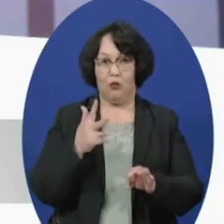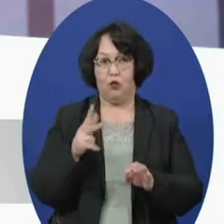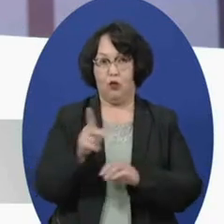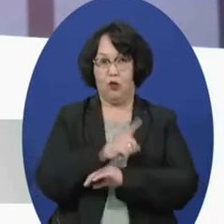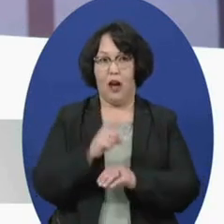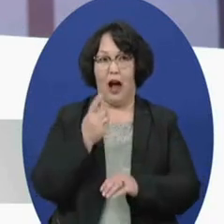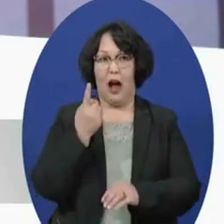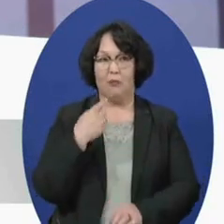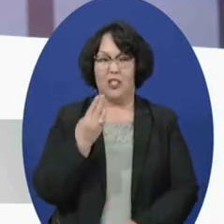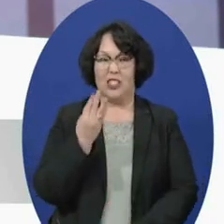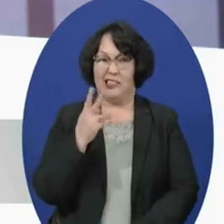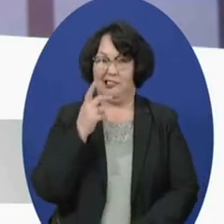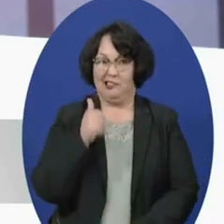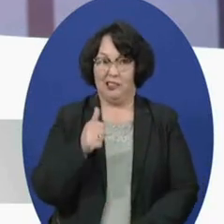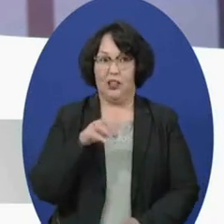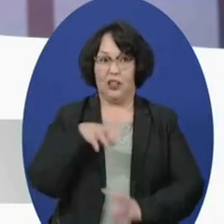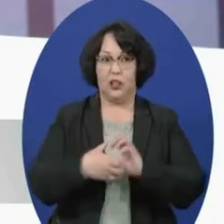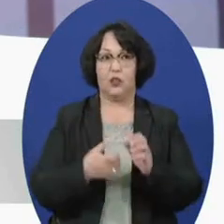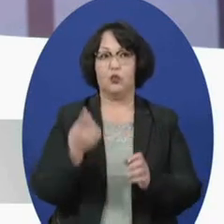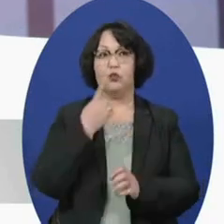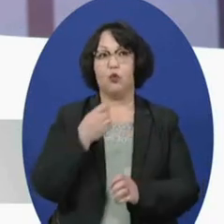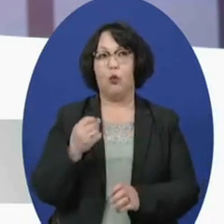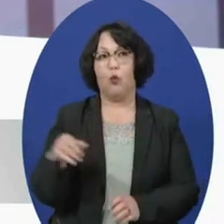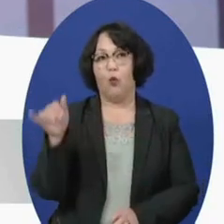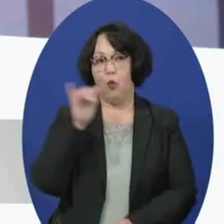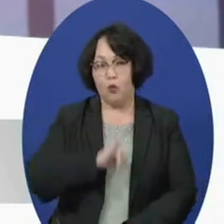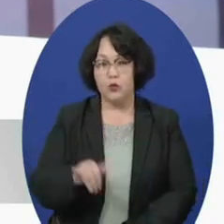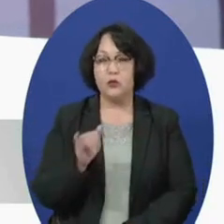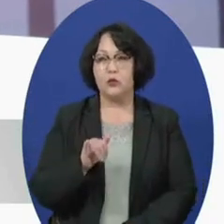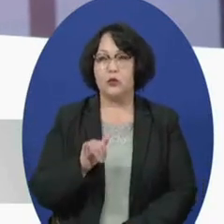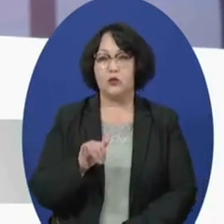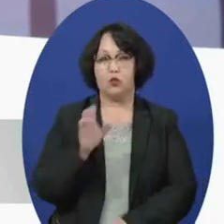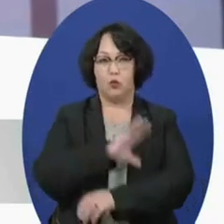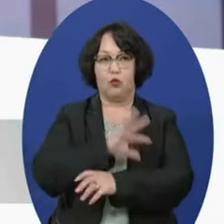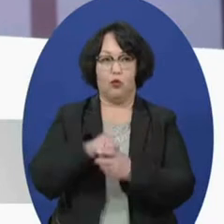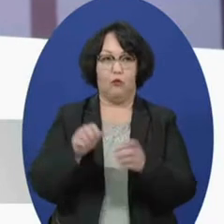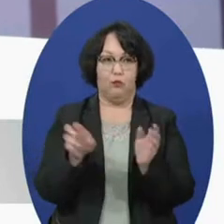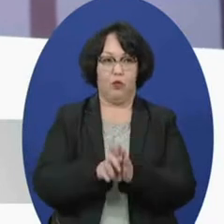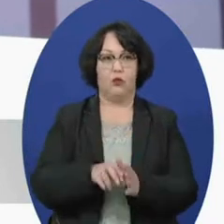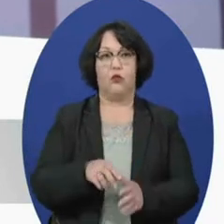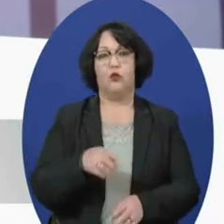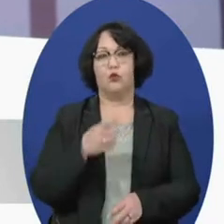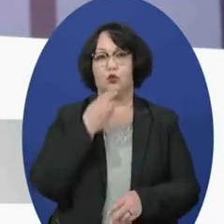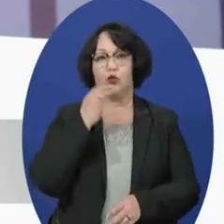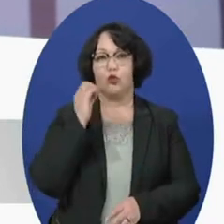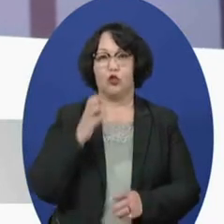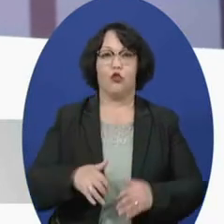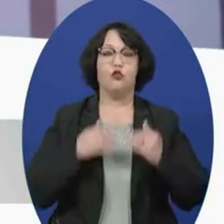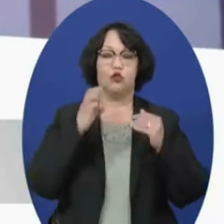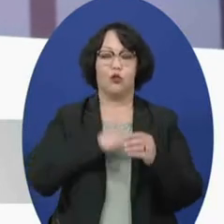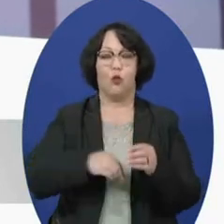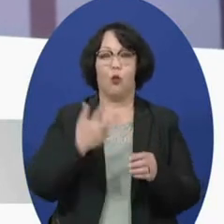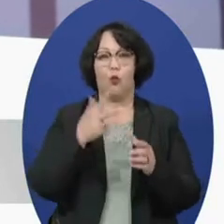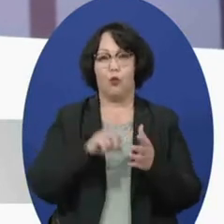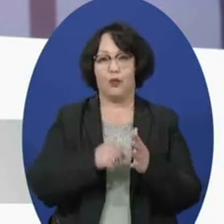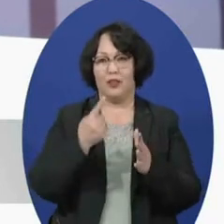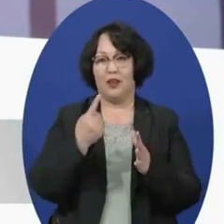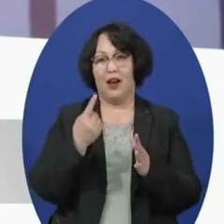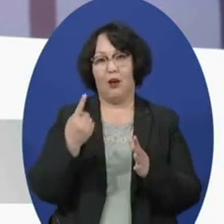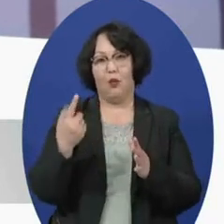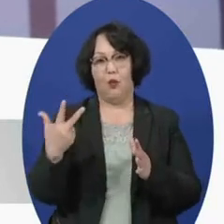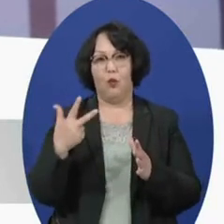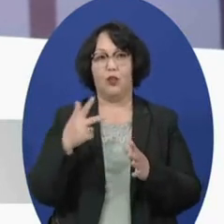дэлхийн 100 сургууль руу явах боломж надад байгаа юм байна гэдгийг шудраг ёс хөгжлийн гэрээний 3-1-ийн 13-т заасан дэлхийн